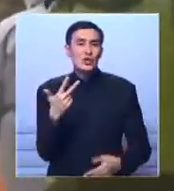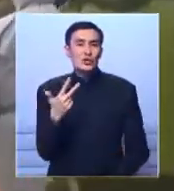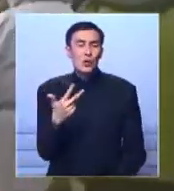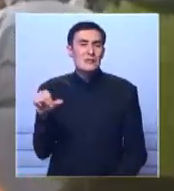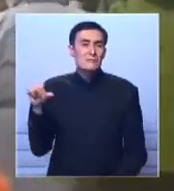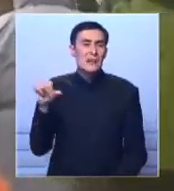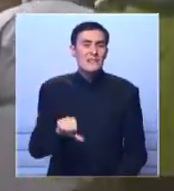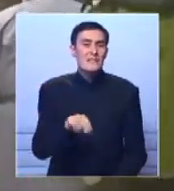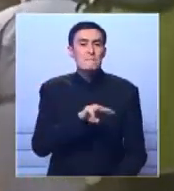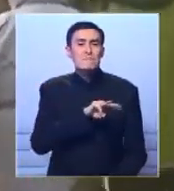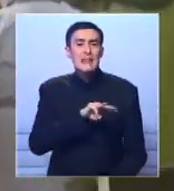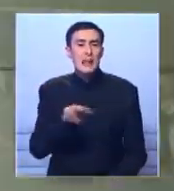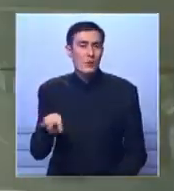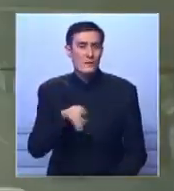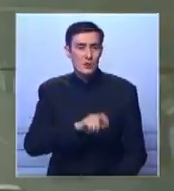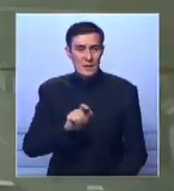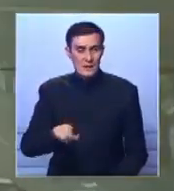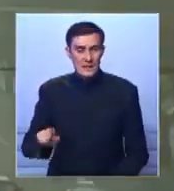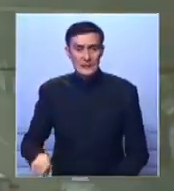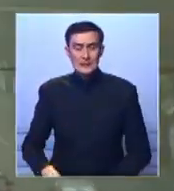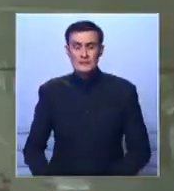3,5 миллионов человек.